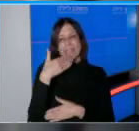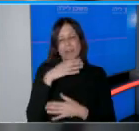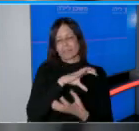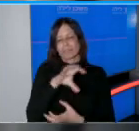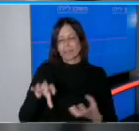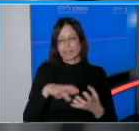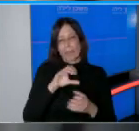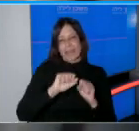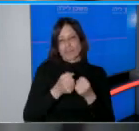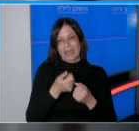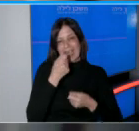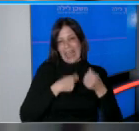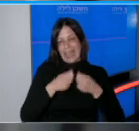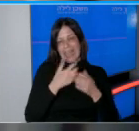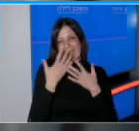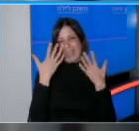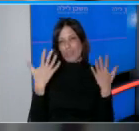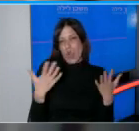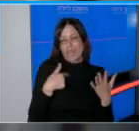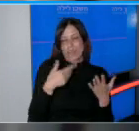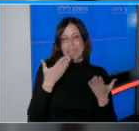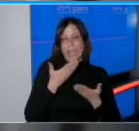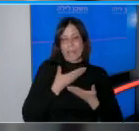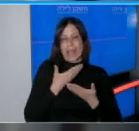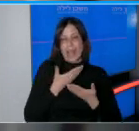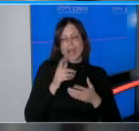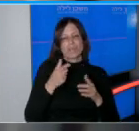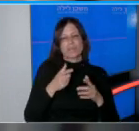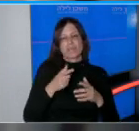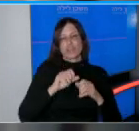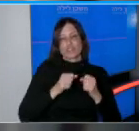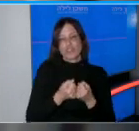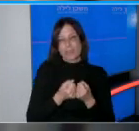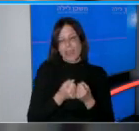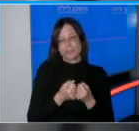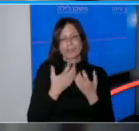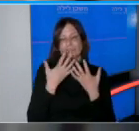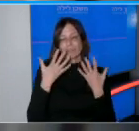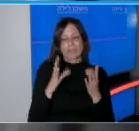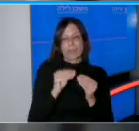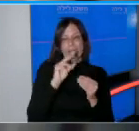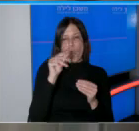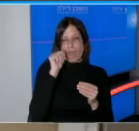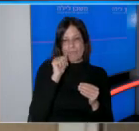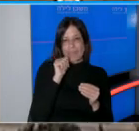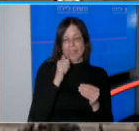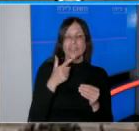משבר כלכלי מאוד מאוד גדול, ואנחנו בעצם נקבל משבר סאב פריים כחול לבן. את זה בדיוק בנק ישראל מנסה למנוע, והוא מנסה